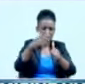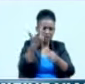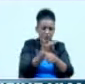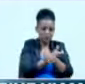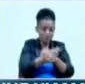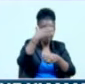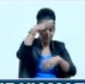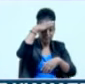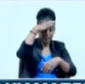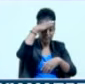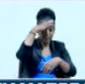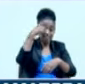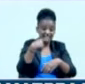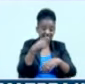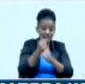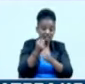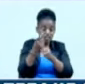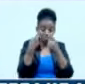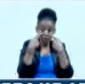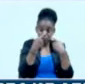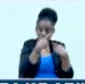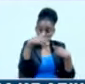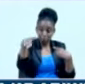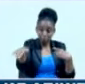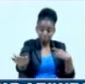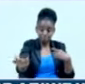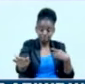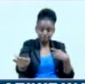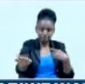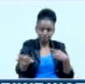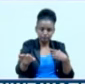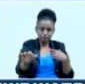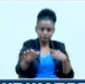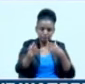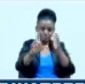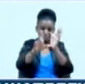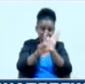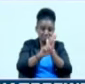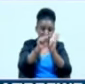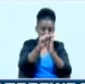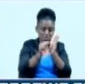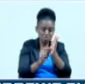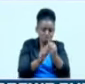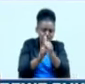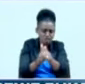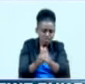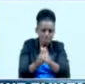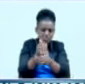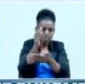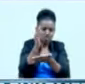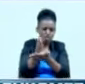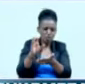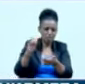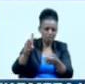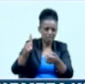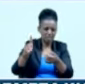rukingo polisi ngira ngo akazi karacyabareba cyane ko kureba uburyo amabwiriza ariho yubahirizwa mu kurwanya iyi